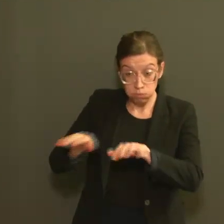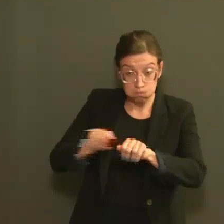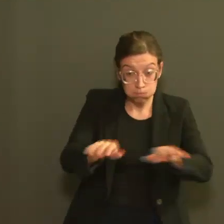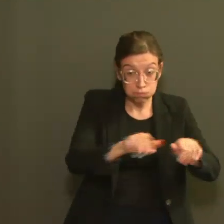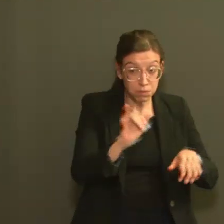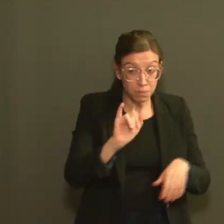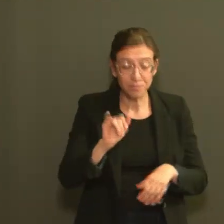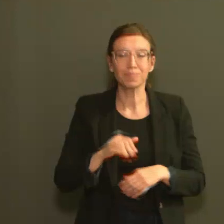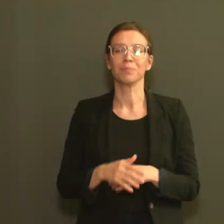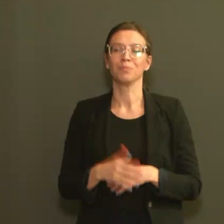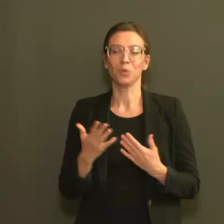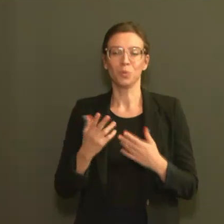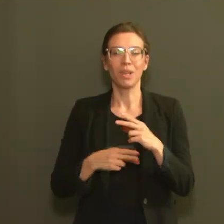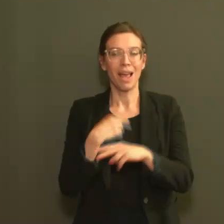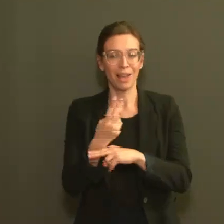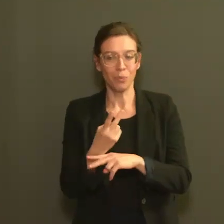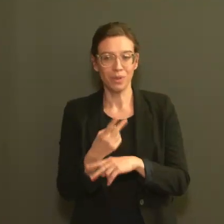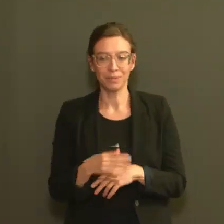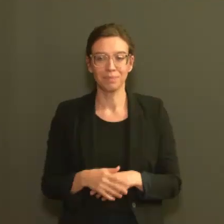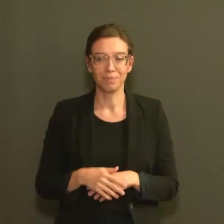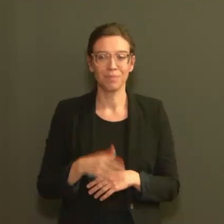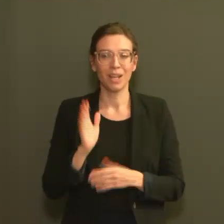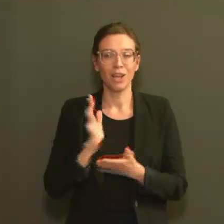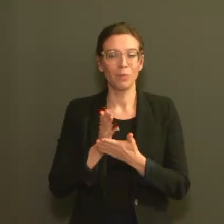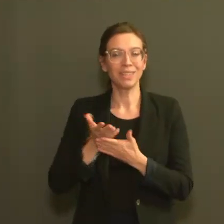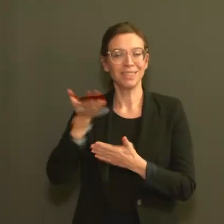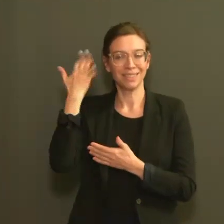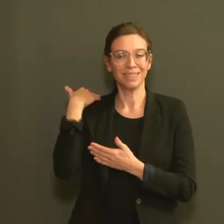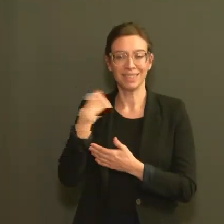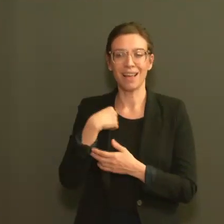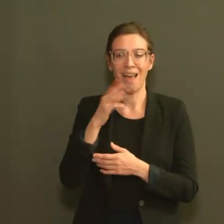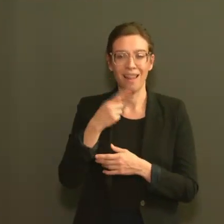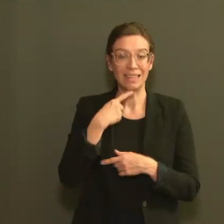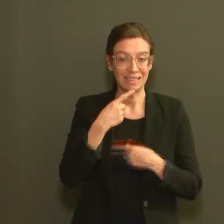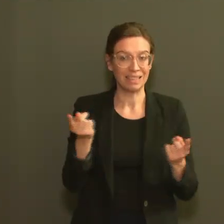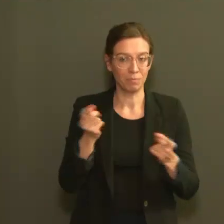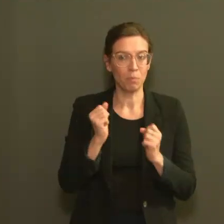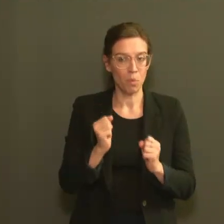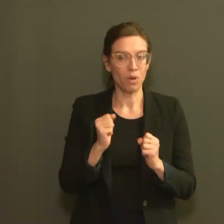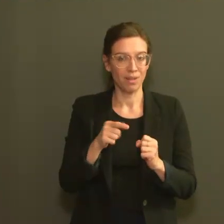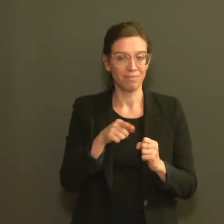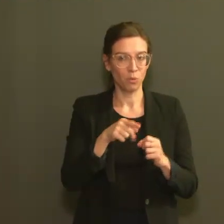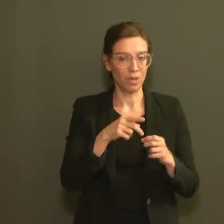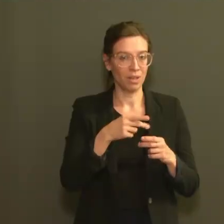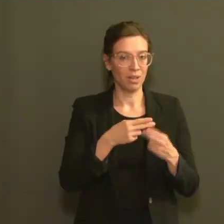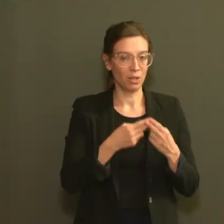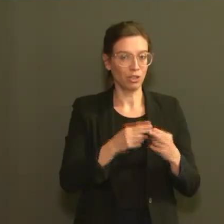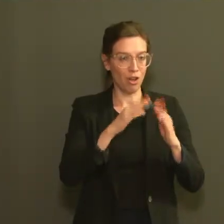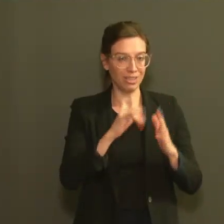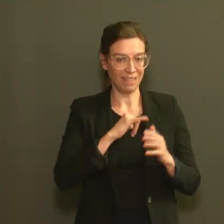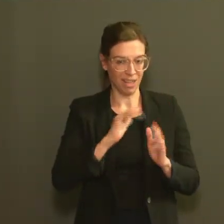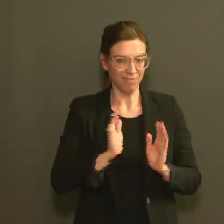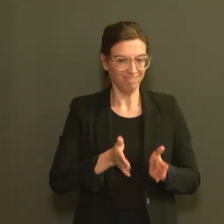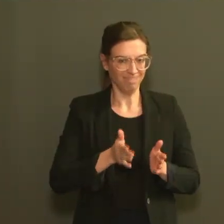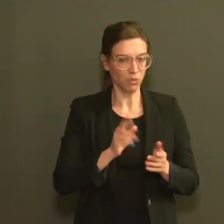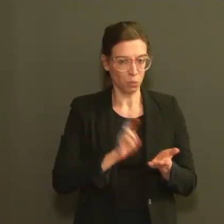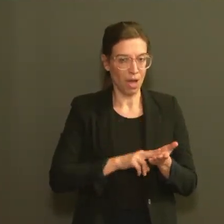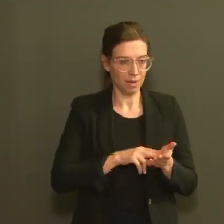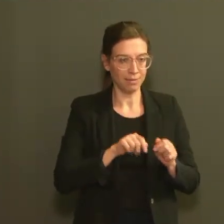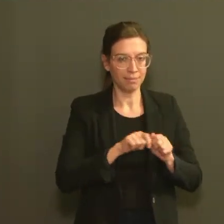reeds gemeld dat het aantal besmettingen en uitbraken in woonzorgcentra toeneemt. Dat is begonnen in Brussel, gevolgd